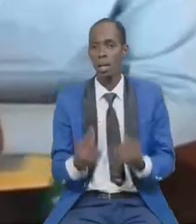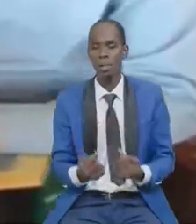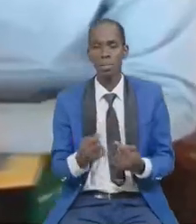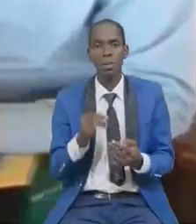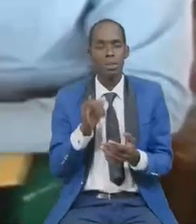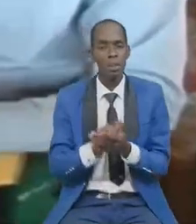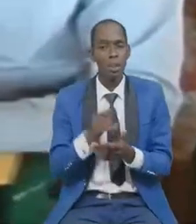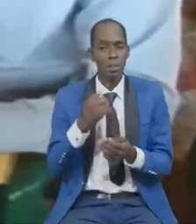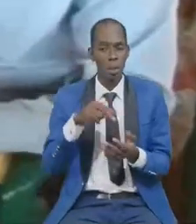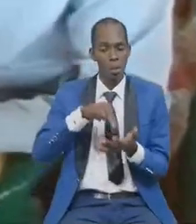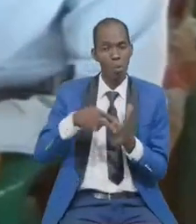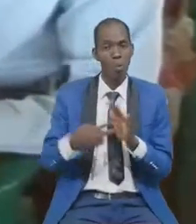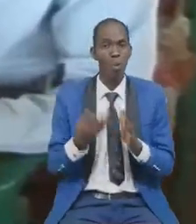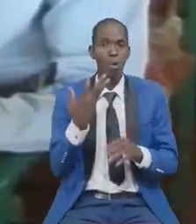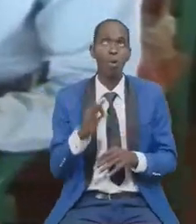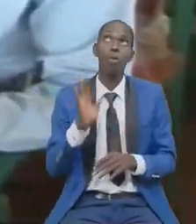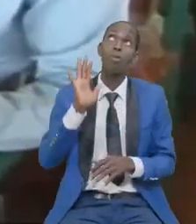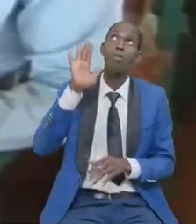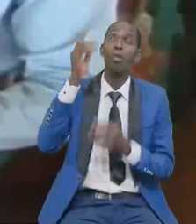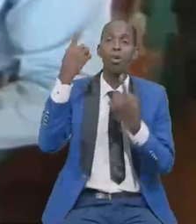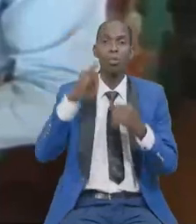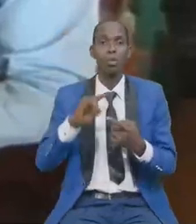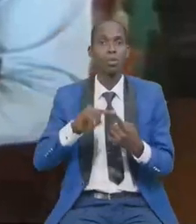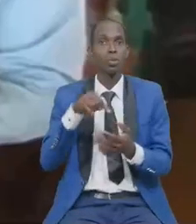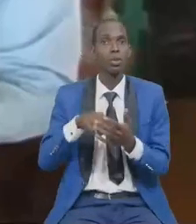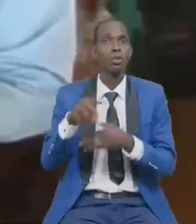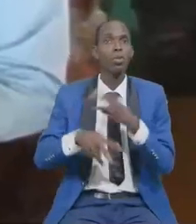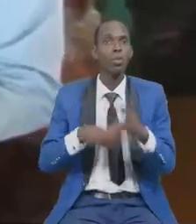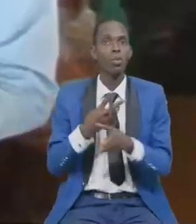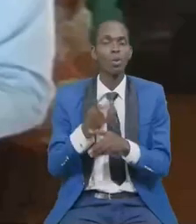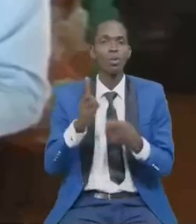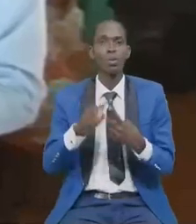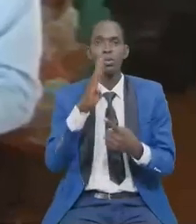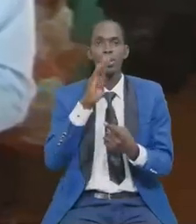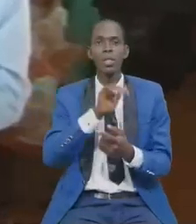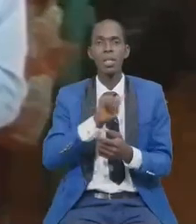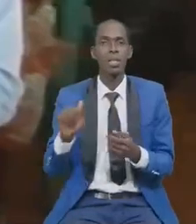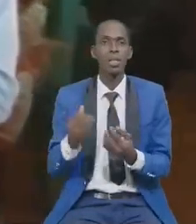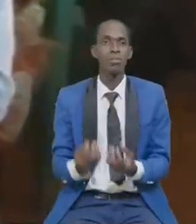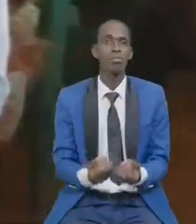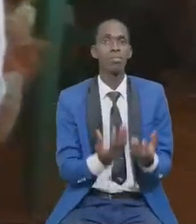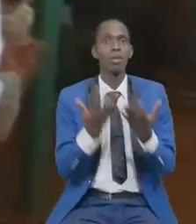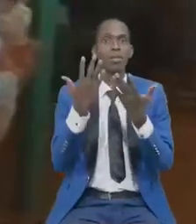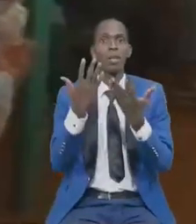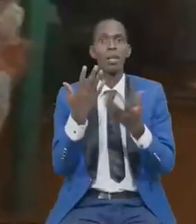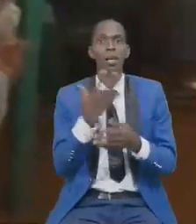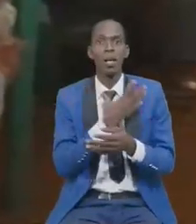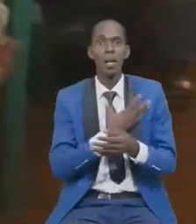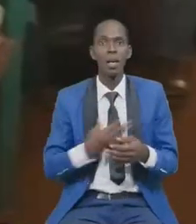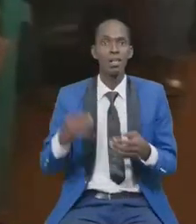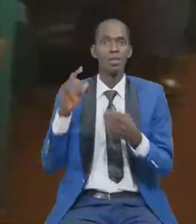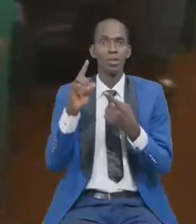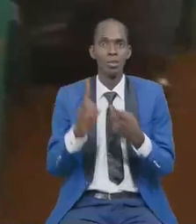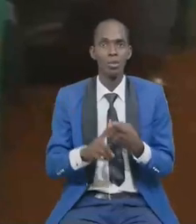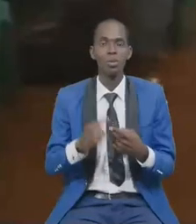dans ce monde, pour être un sacrifice, pour faire l'expiation, et mourir pour tes péchés, pour